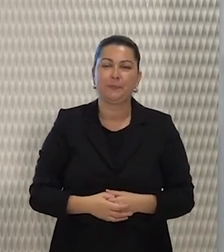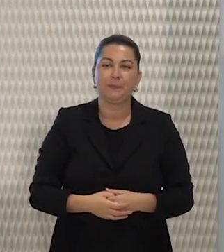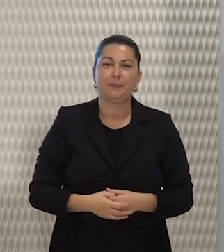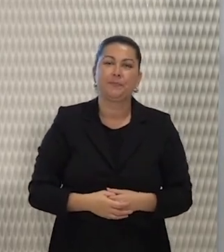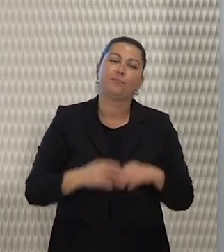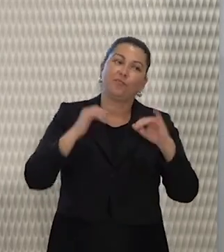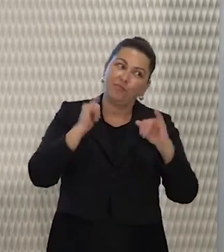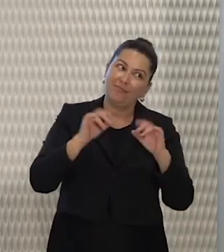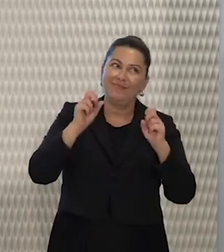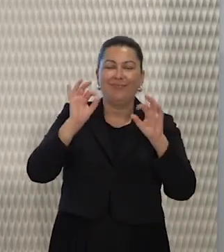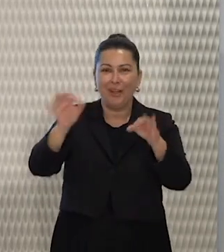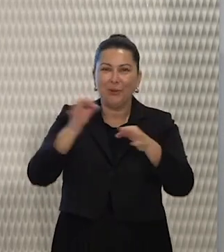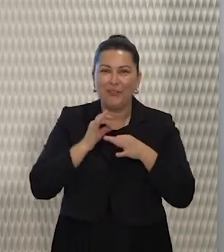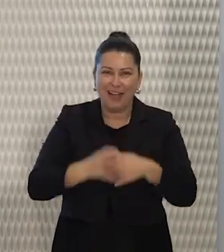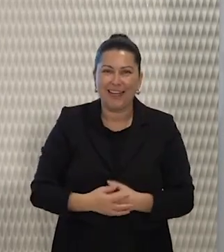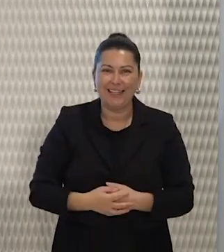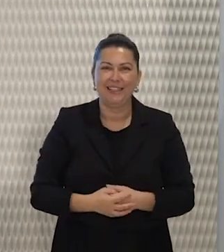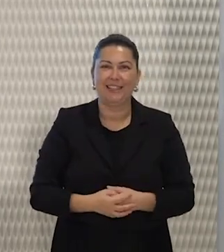Okay, das ist eine gute Frage.